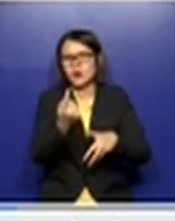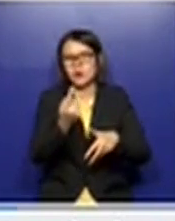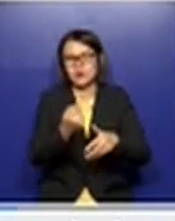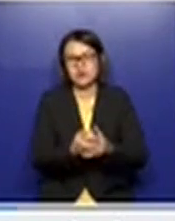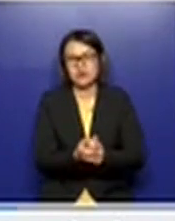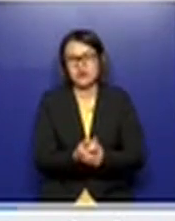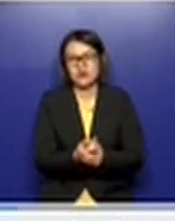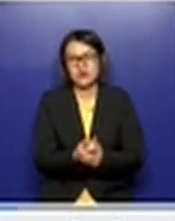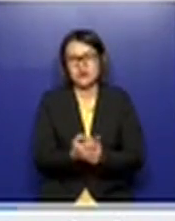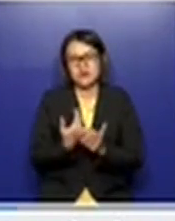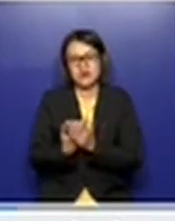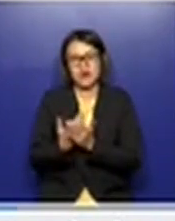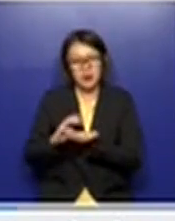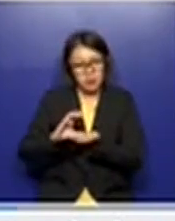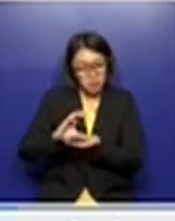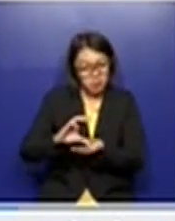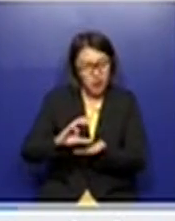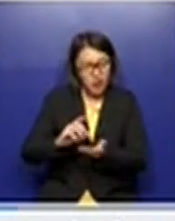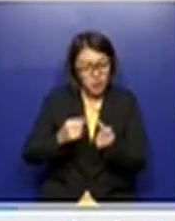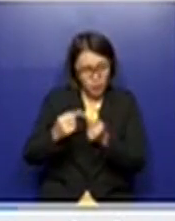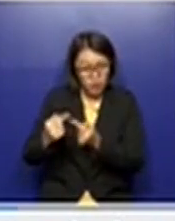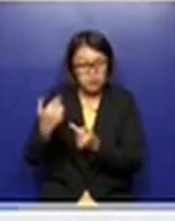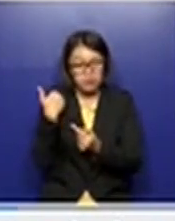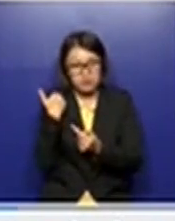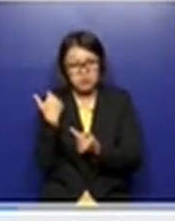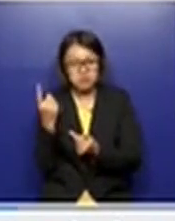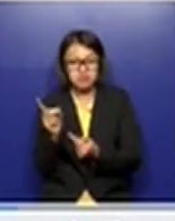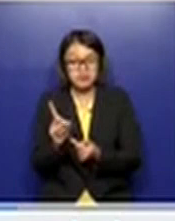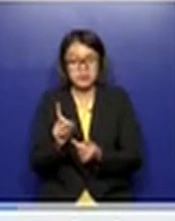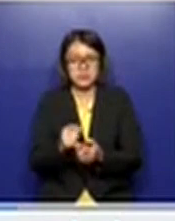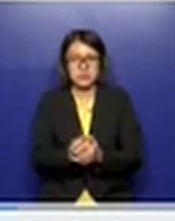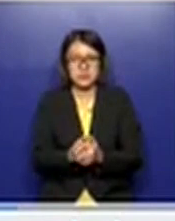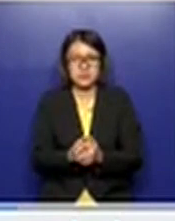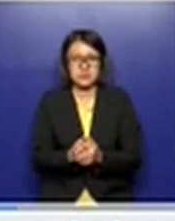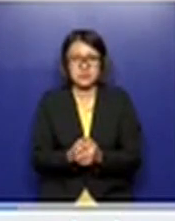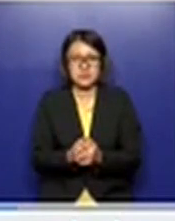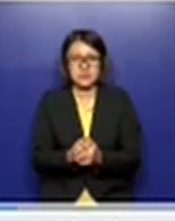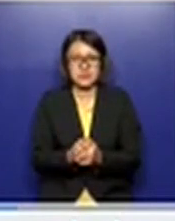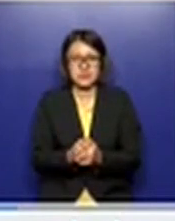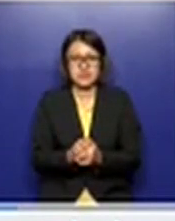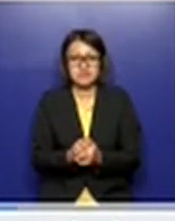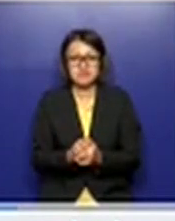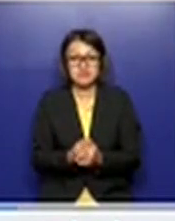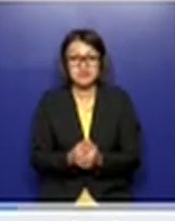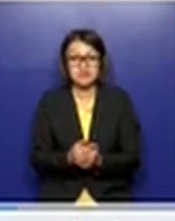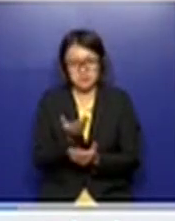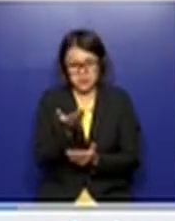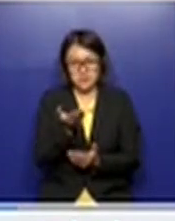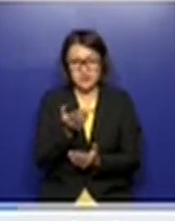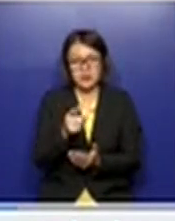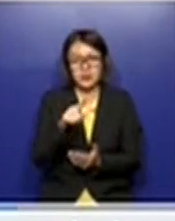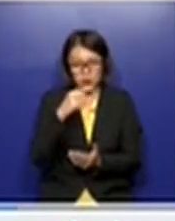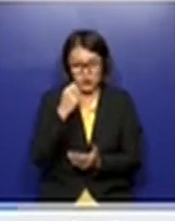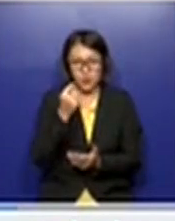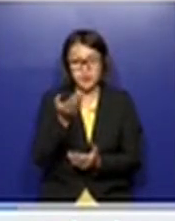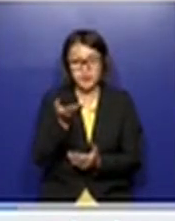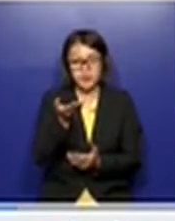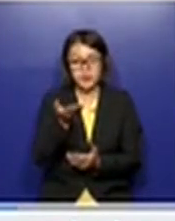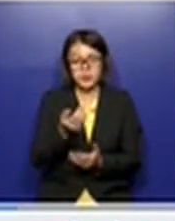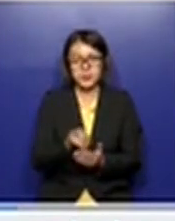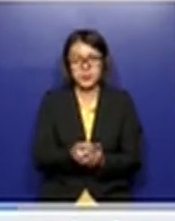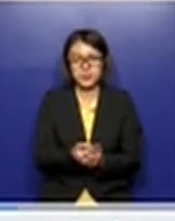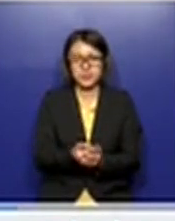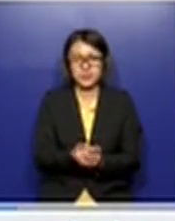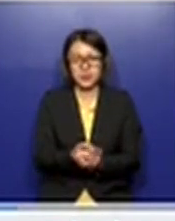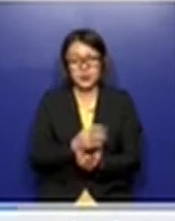รจะให้งบประมาณต่อไปหรือไม่คำพูดเช่นนี้เนี่ยท่านต้องตอบกับผมนะครับท่านหวั่นไหวหรือ